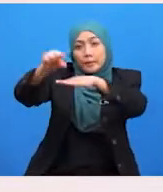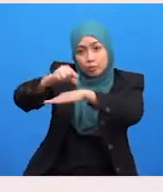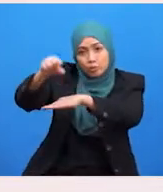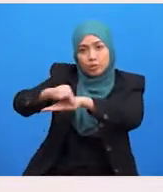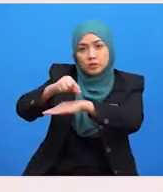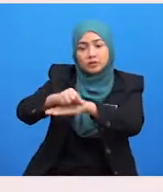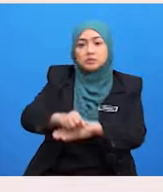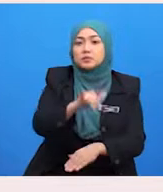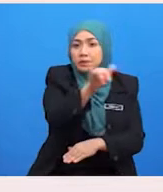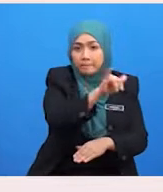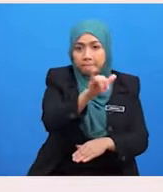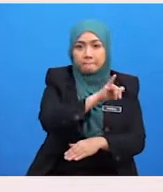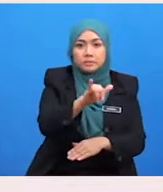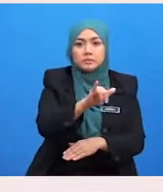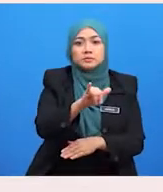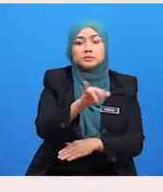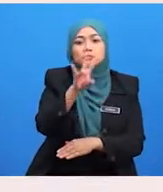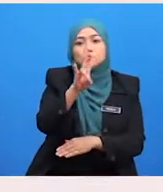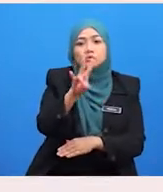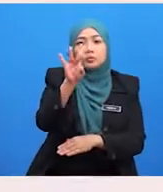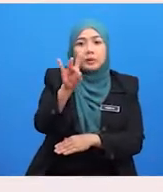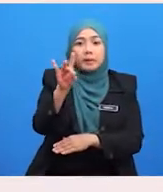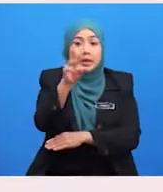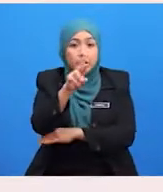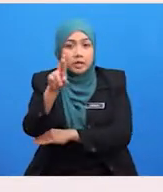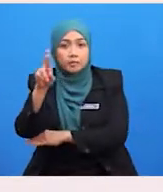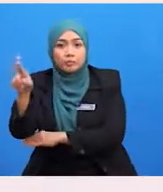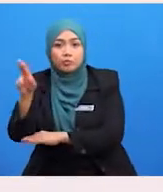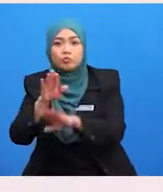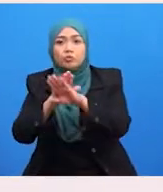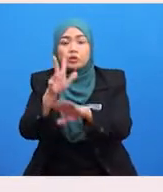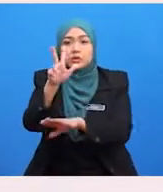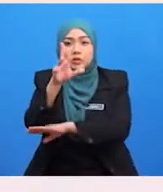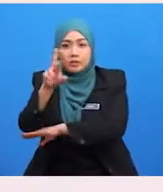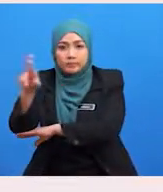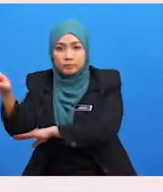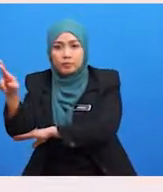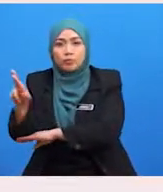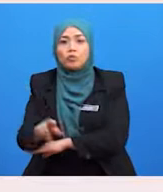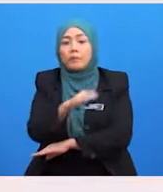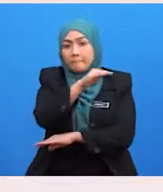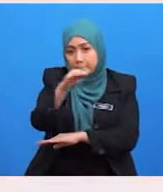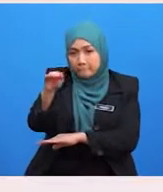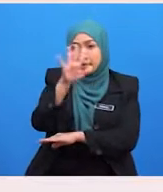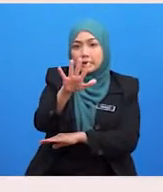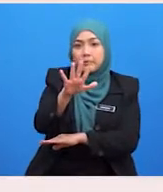RM78,000 tolak RM3,000 dan dibahagi dengan 5 tahun. Maka